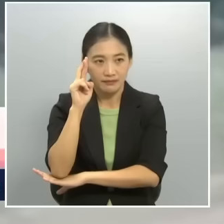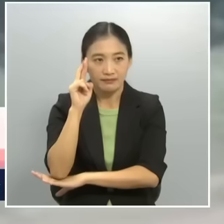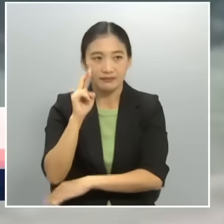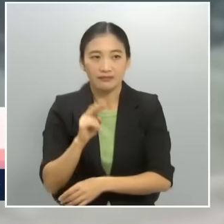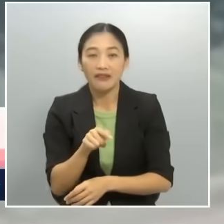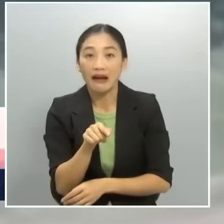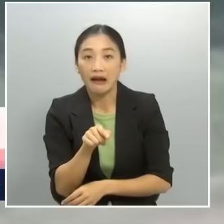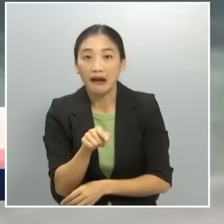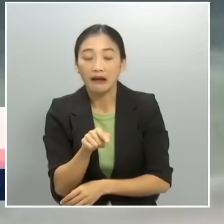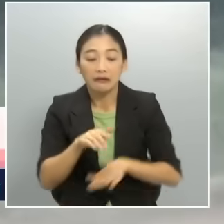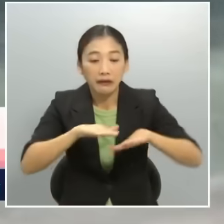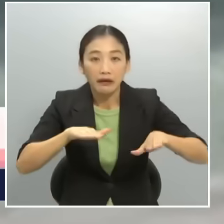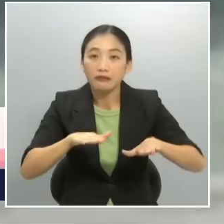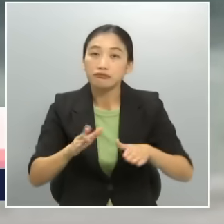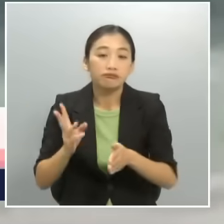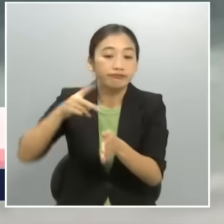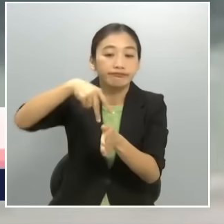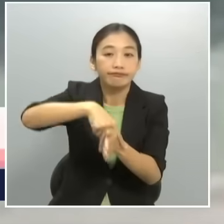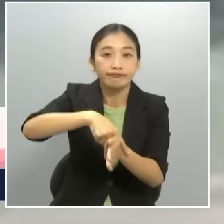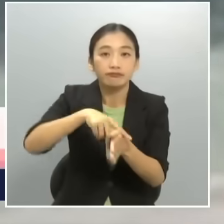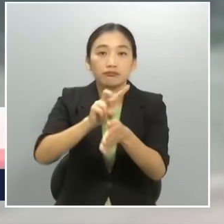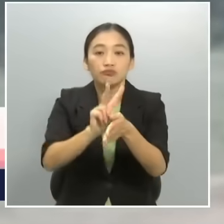แล้วเนี่ยค่ะเด็กน้อยก็ขึ้นมอเตอร์ไซค